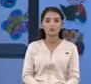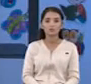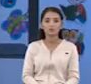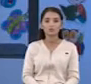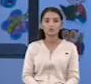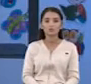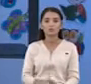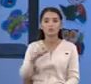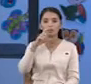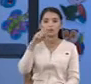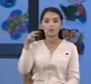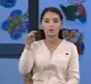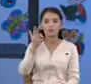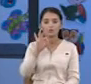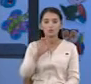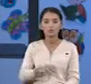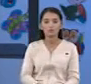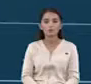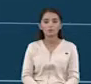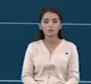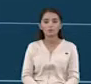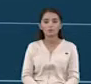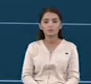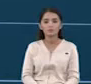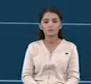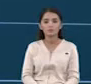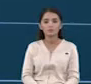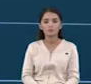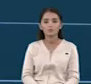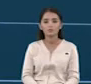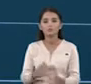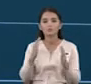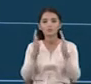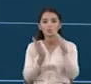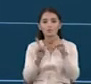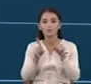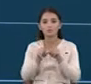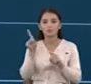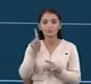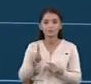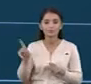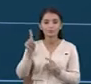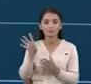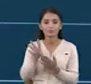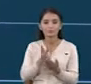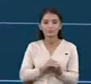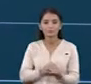Следующее слово – это. Не забывайте наклоном писать. Э.